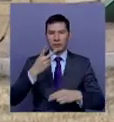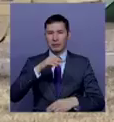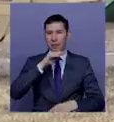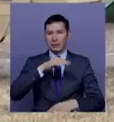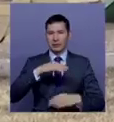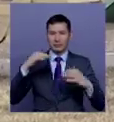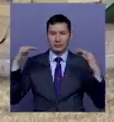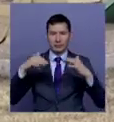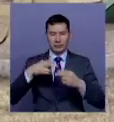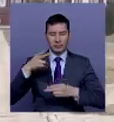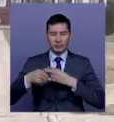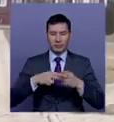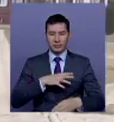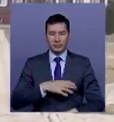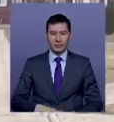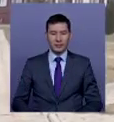меңгерушісі жасады.